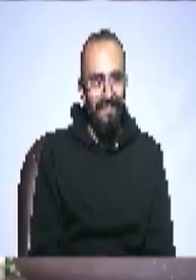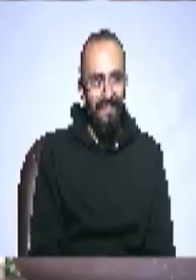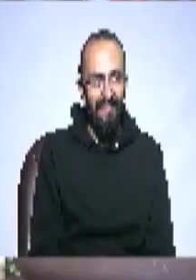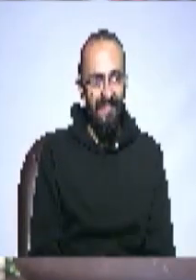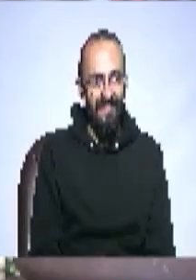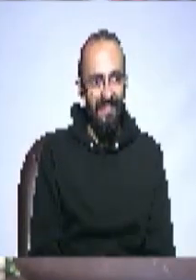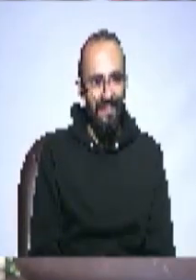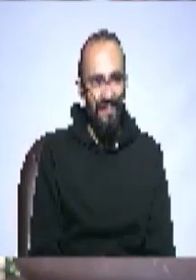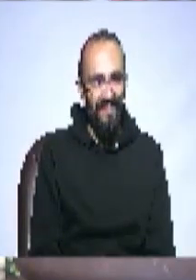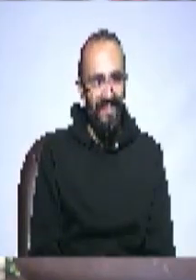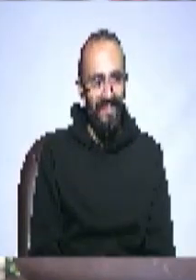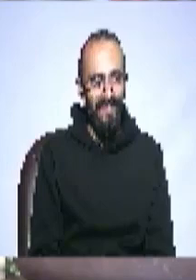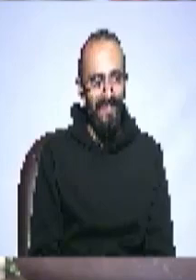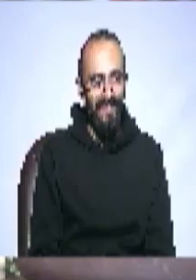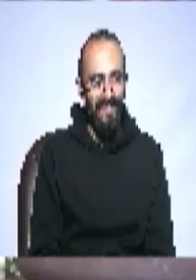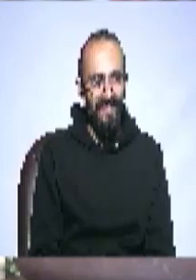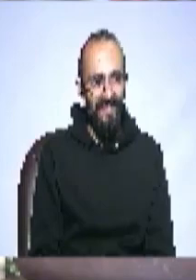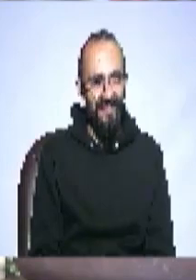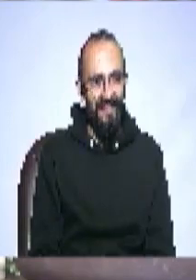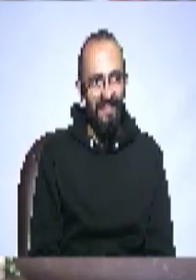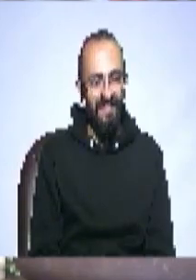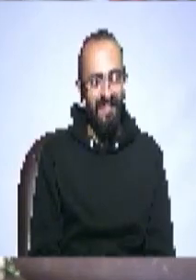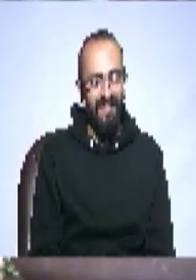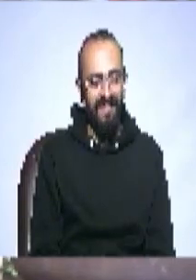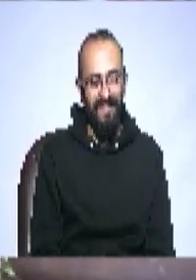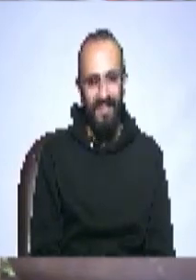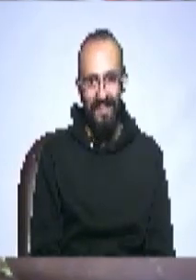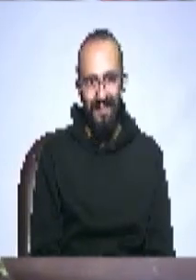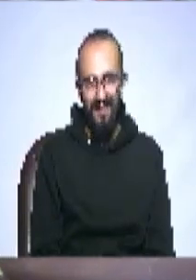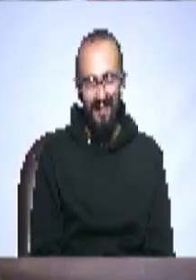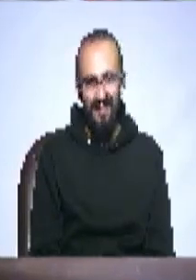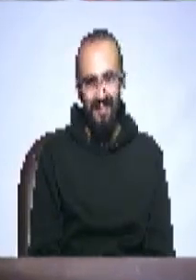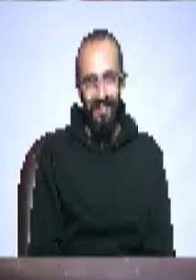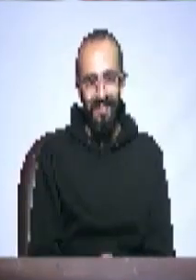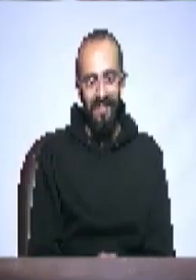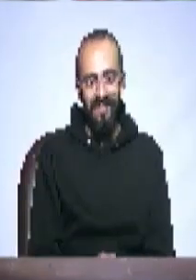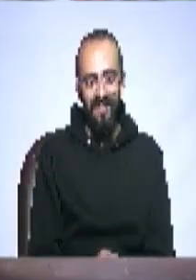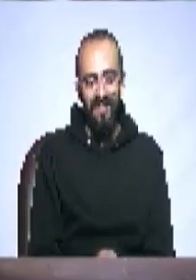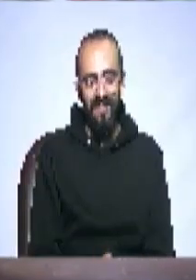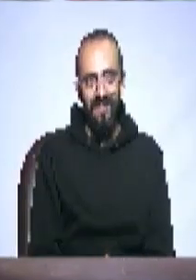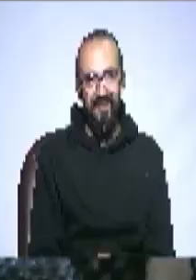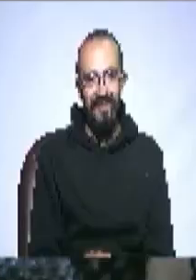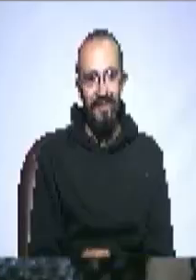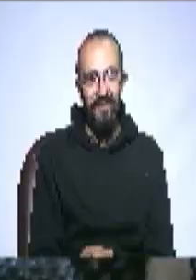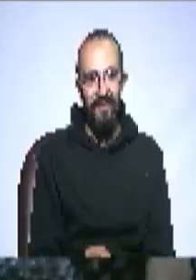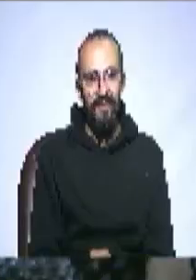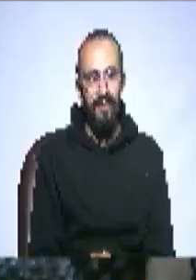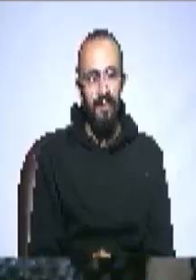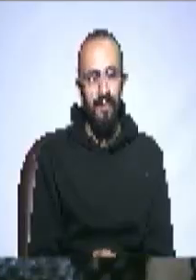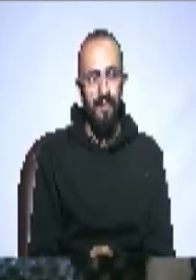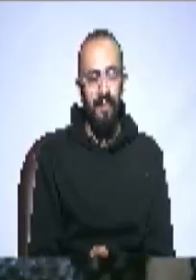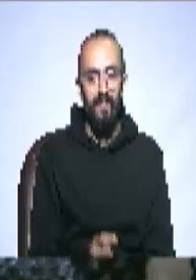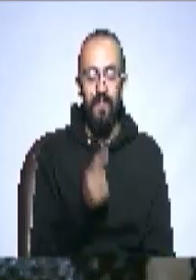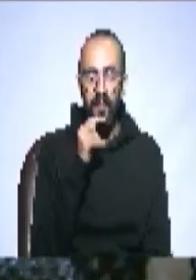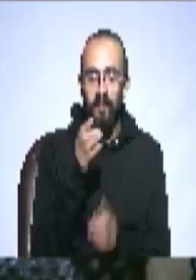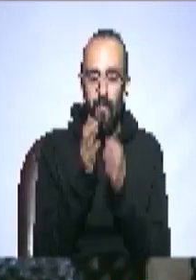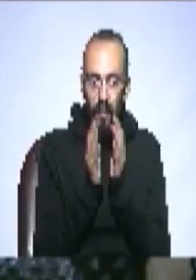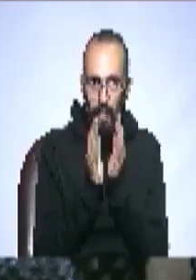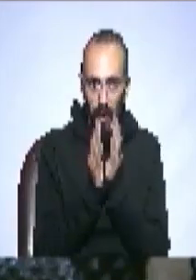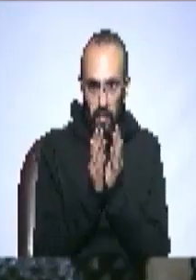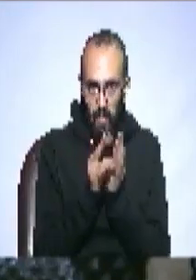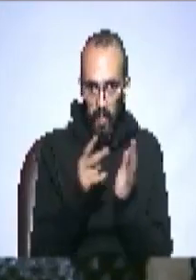شوفي الحاجات الكويسه جدا خلاص، هنشيل الكلام ده كله. ماشي، حلو قوي. المكسرات مفيدة